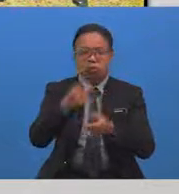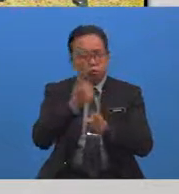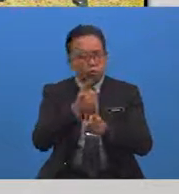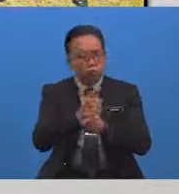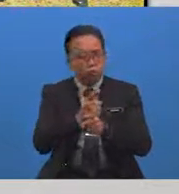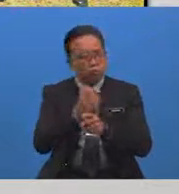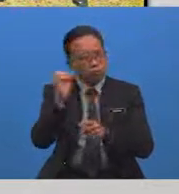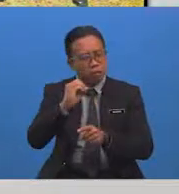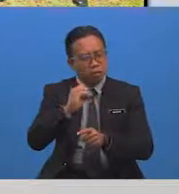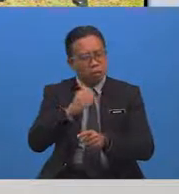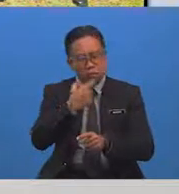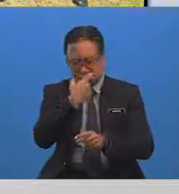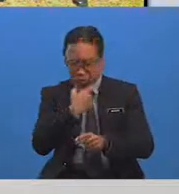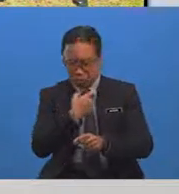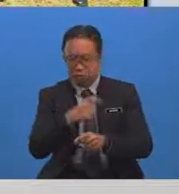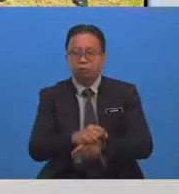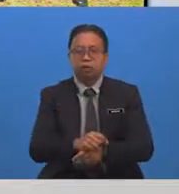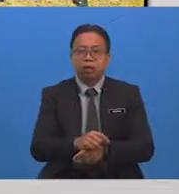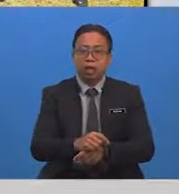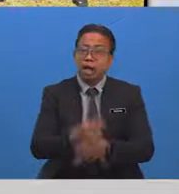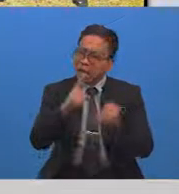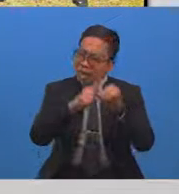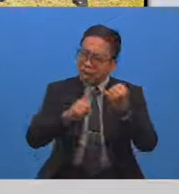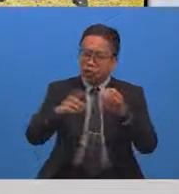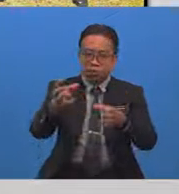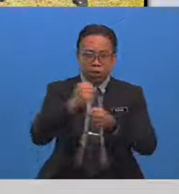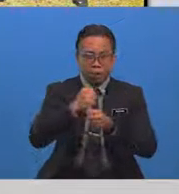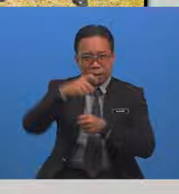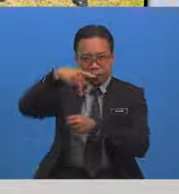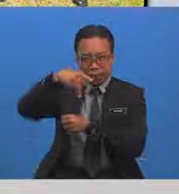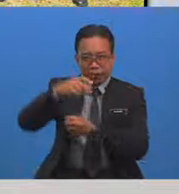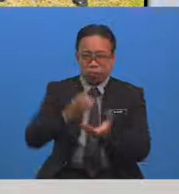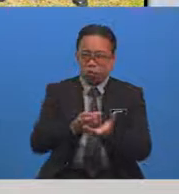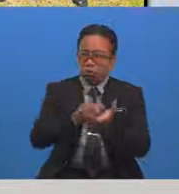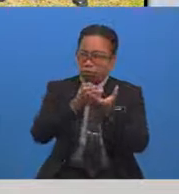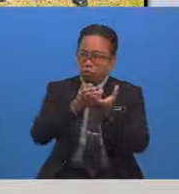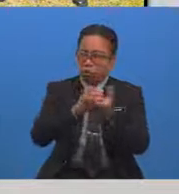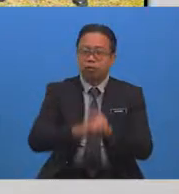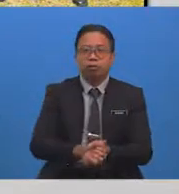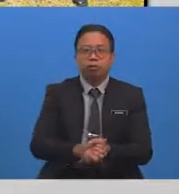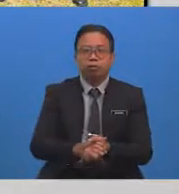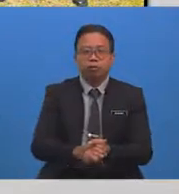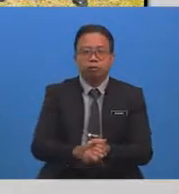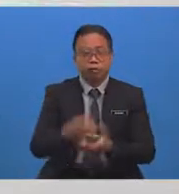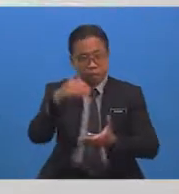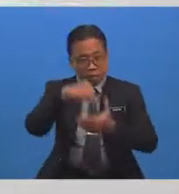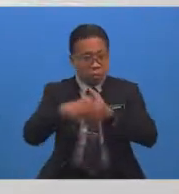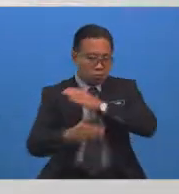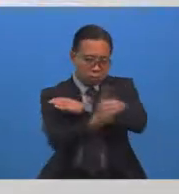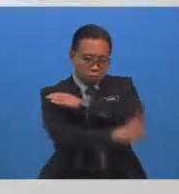asa akhirnya mereka memenangi piala pusingan pertandingan bola sepak antara daerah